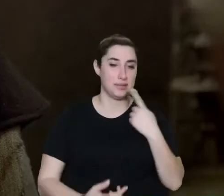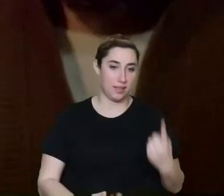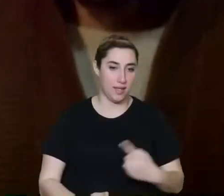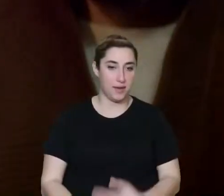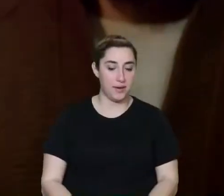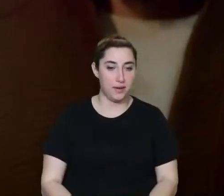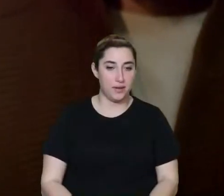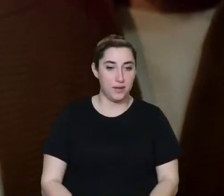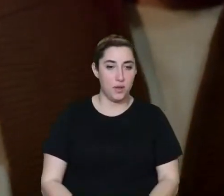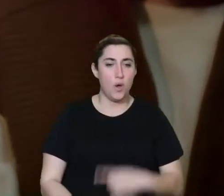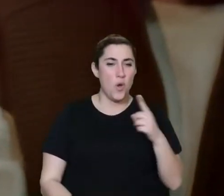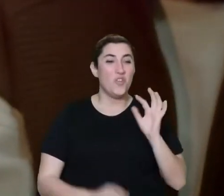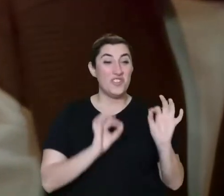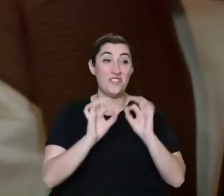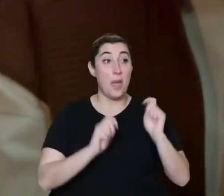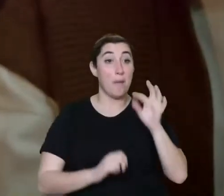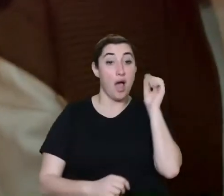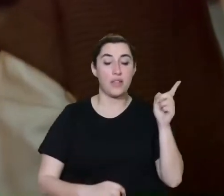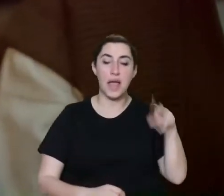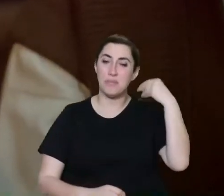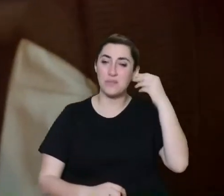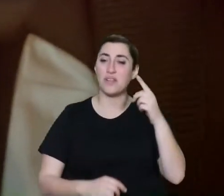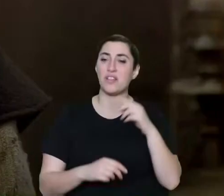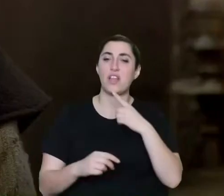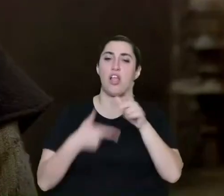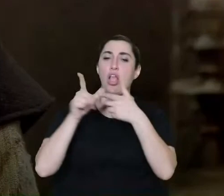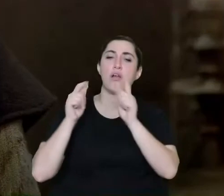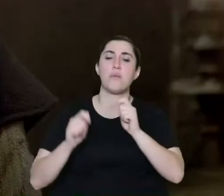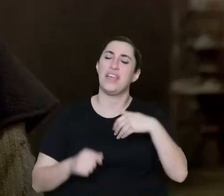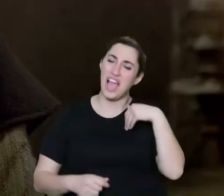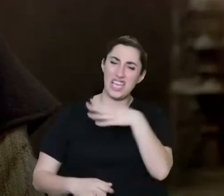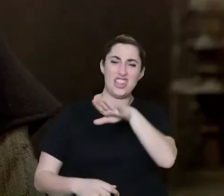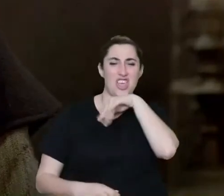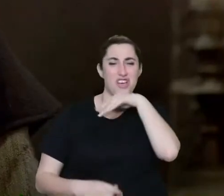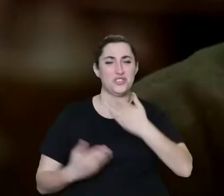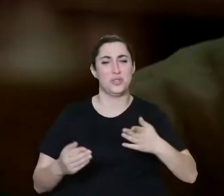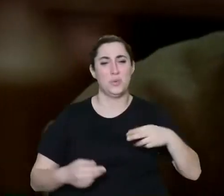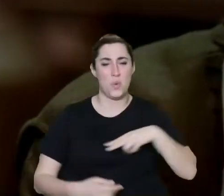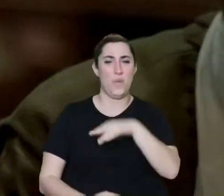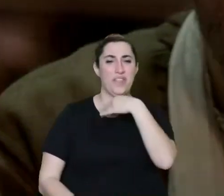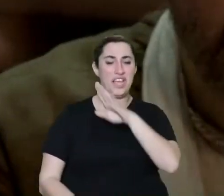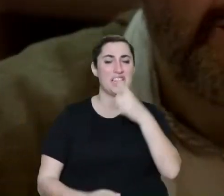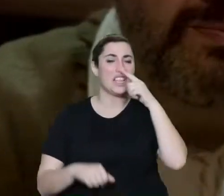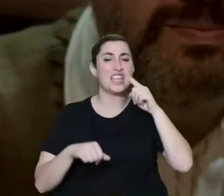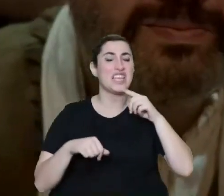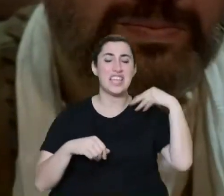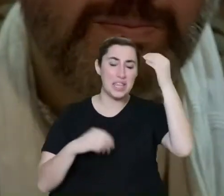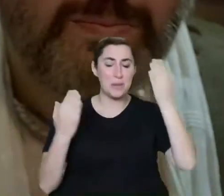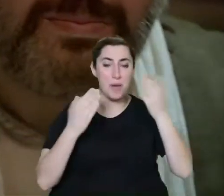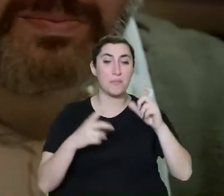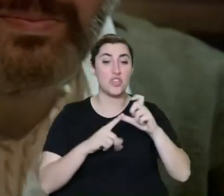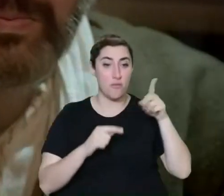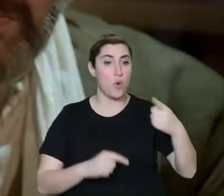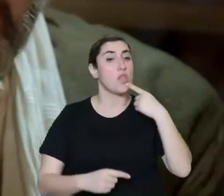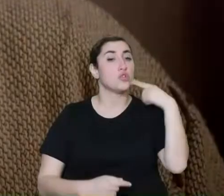der. O fitnekar imama da çıkışır. Var git ihtiyar yoluna. İmam Şafii hemi